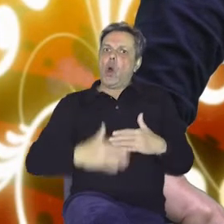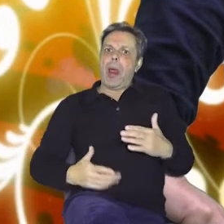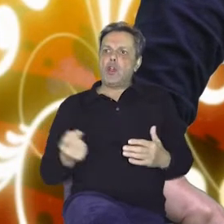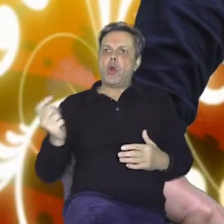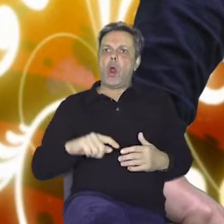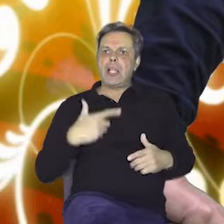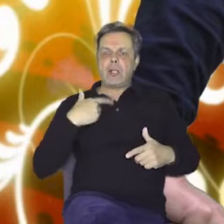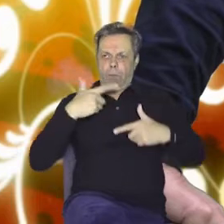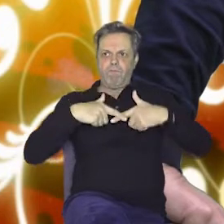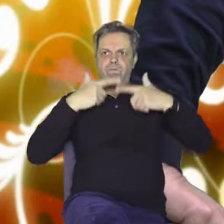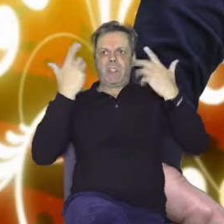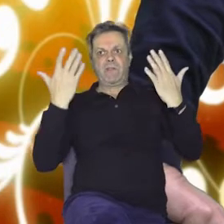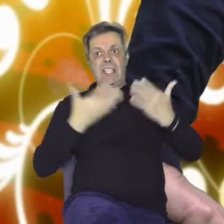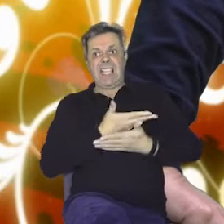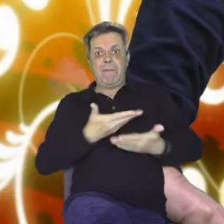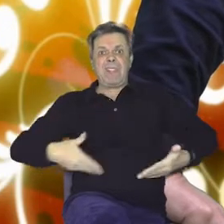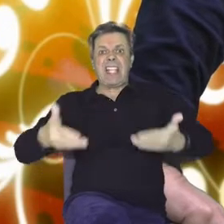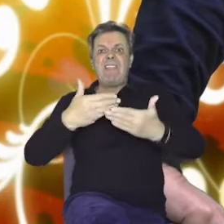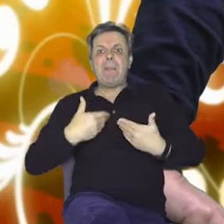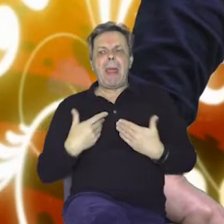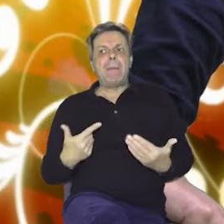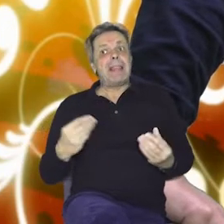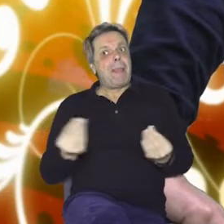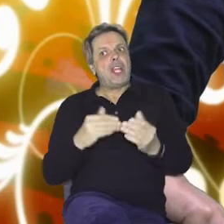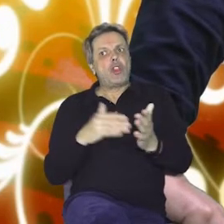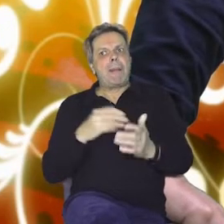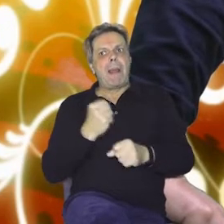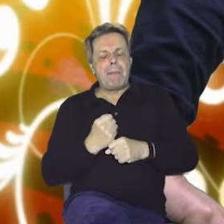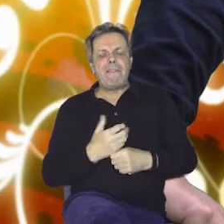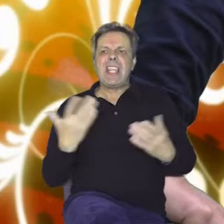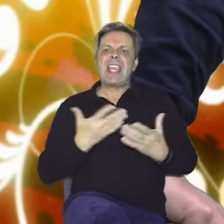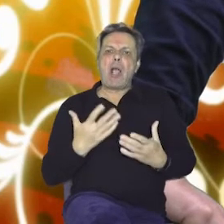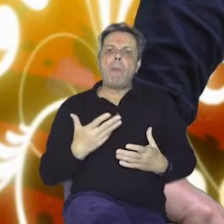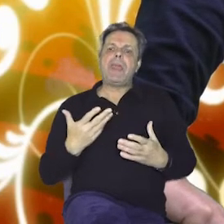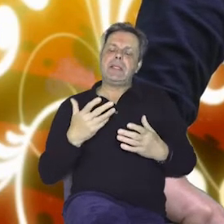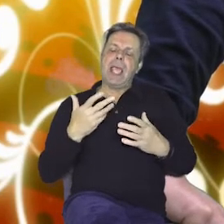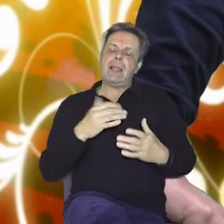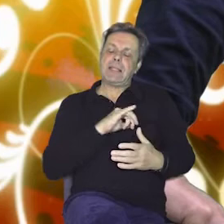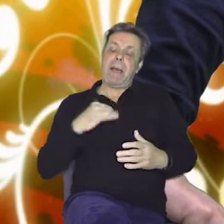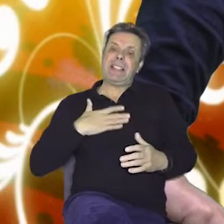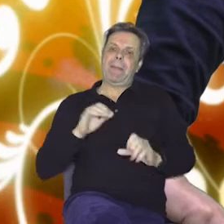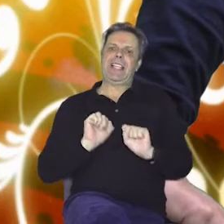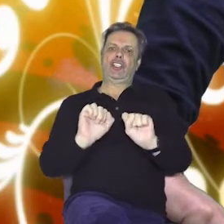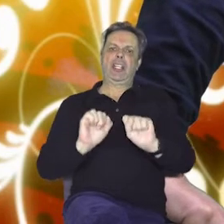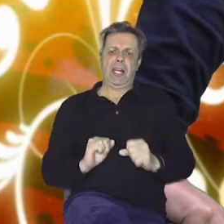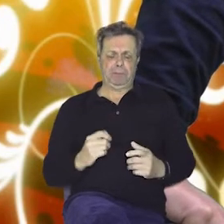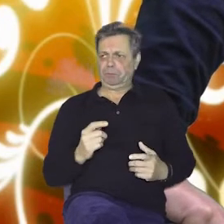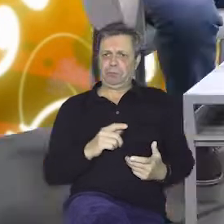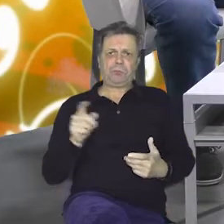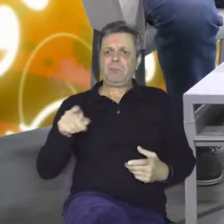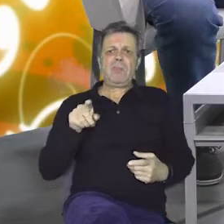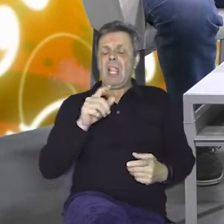do svijesti svima nama da nešto treba učiniti da bismo se zaštitili. Dok se nisu pojavile ove